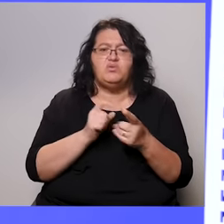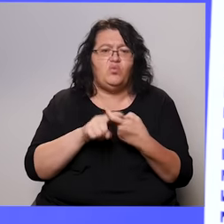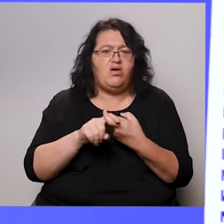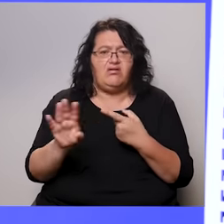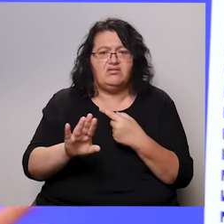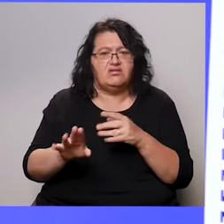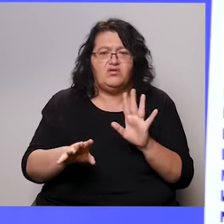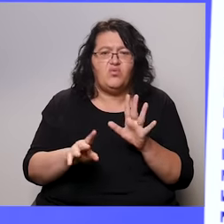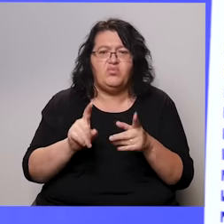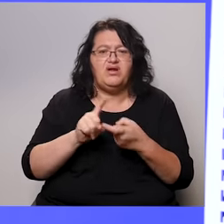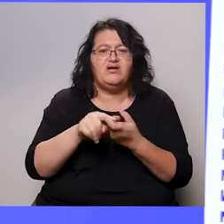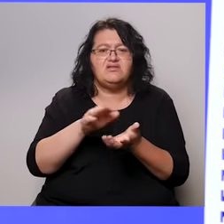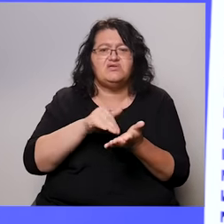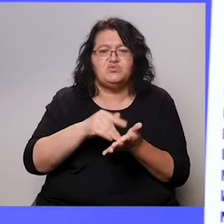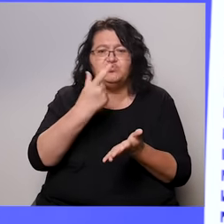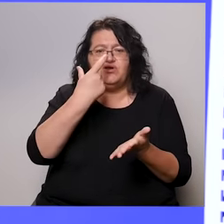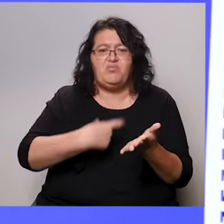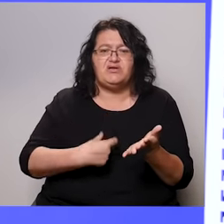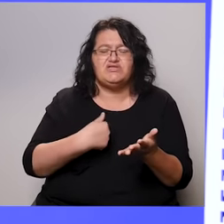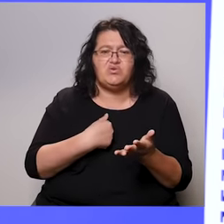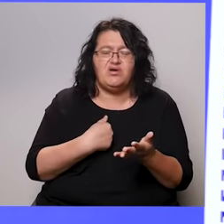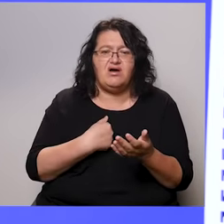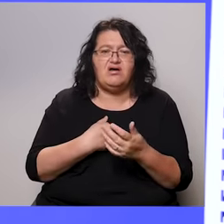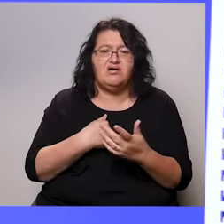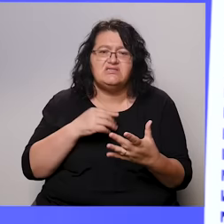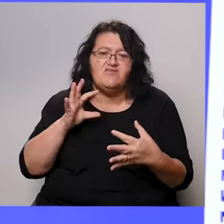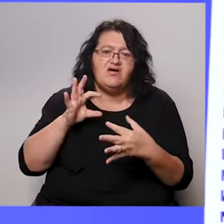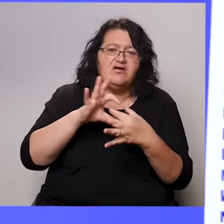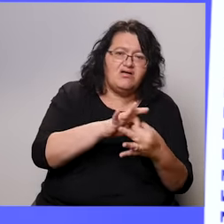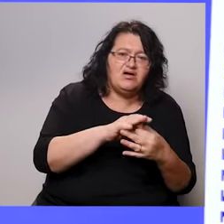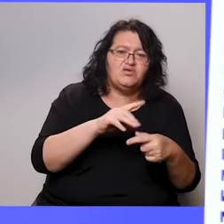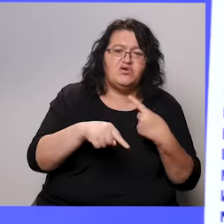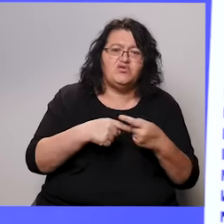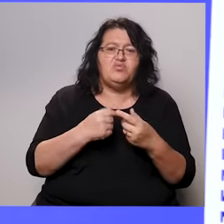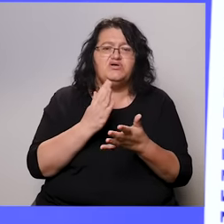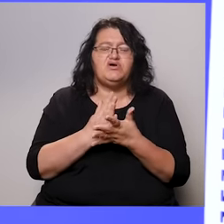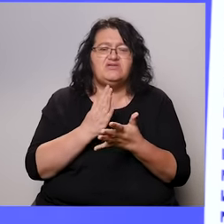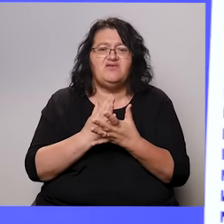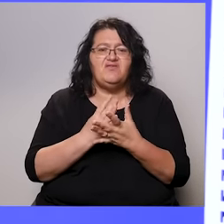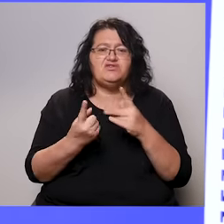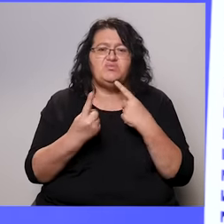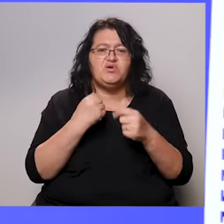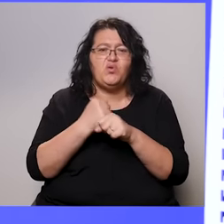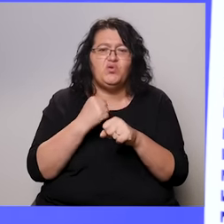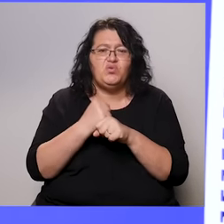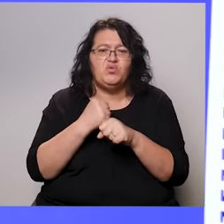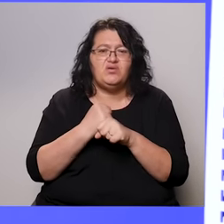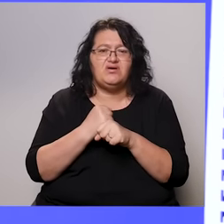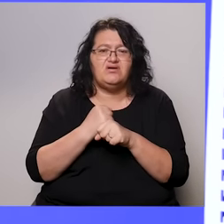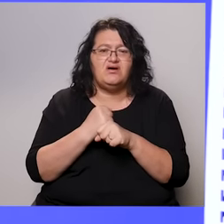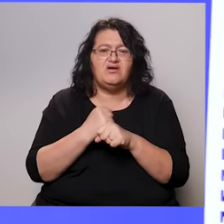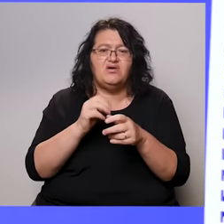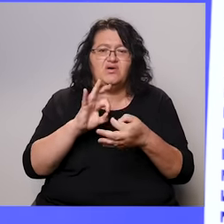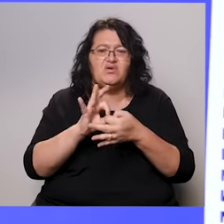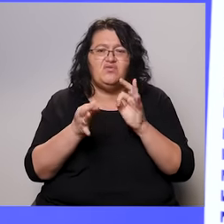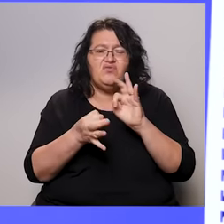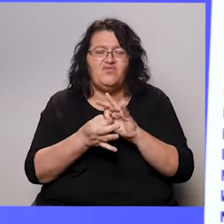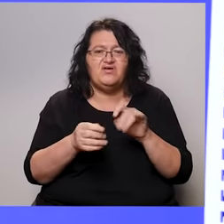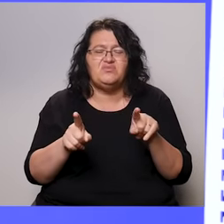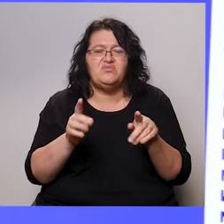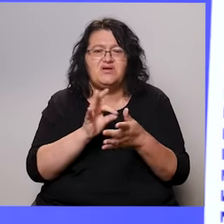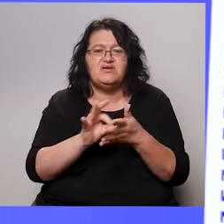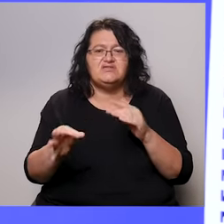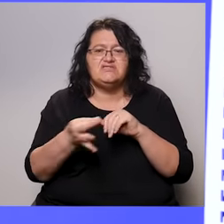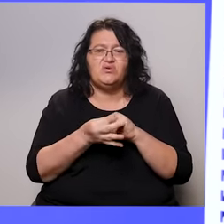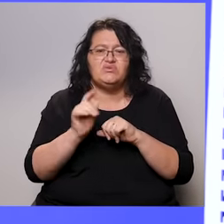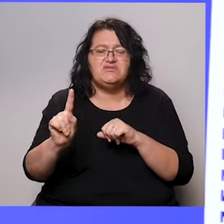copil, legate de slujirea mea. Ca să facă legătura și după aceea să avem o lucrare, tot un cuvânt de profeție, prin soția